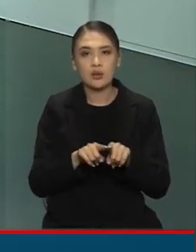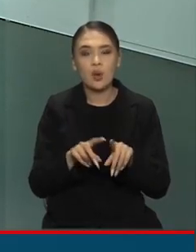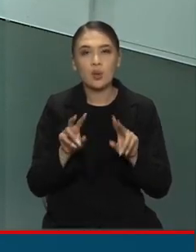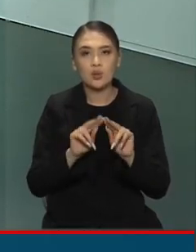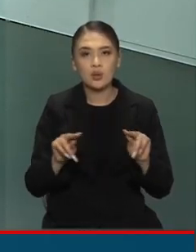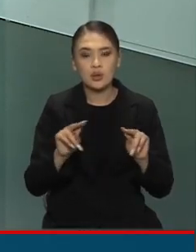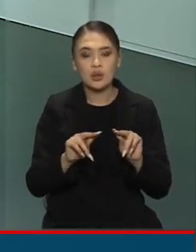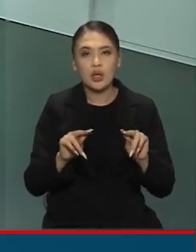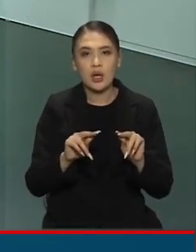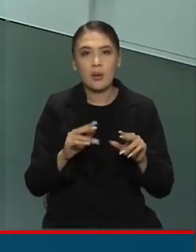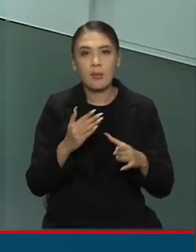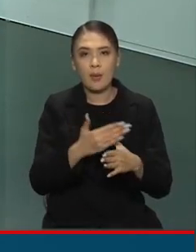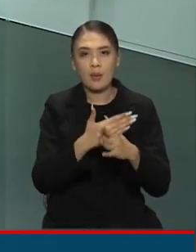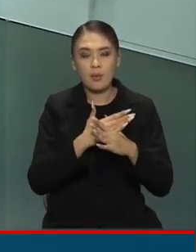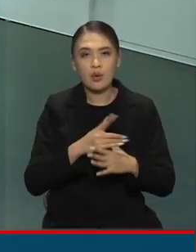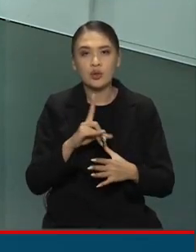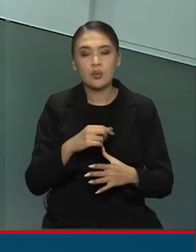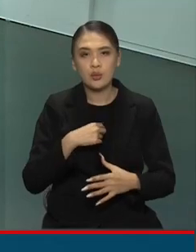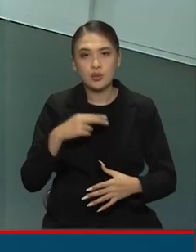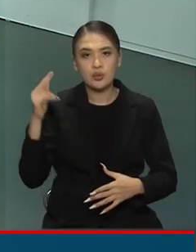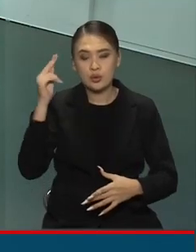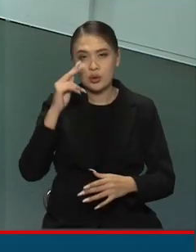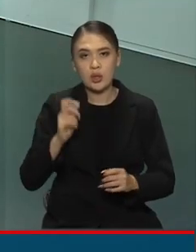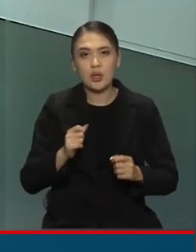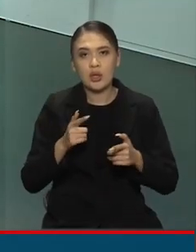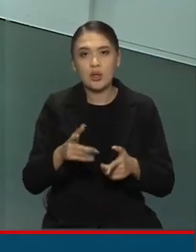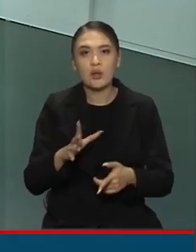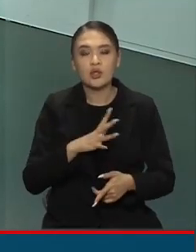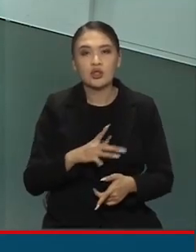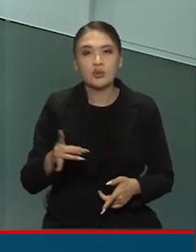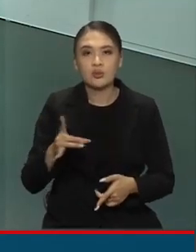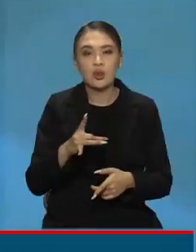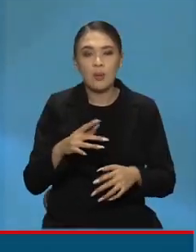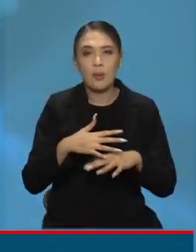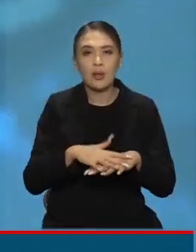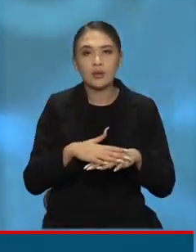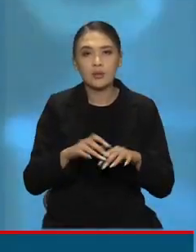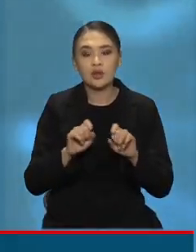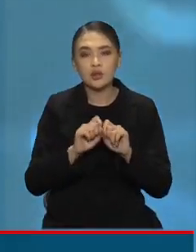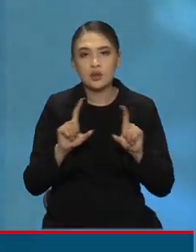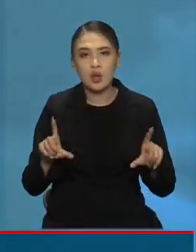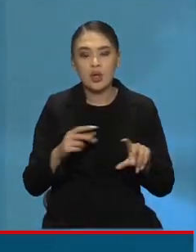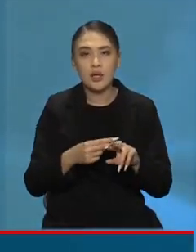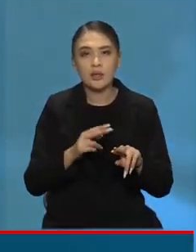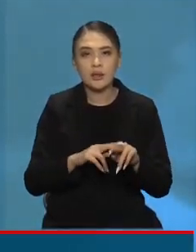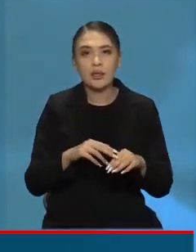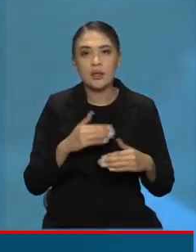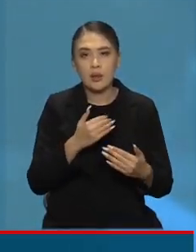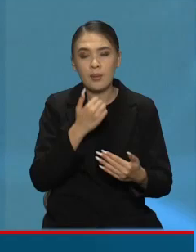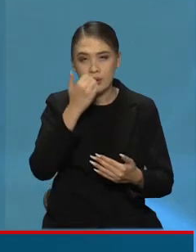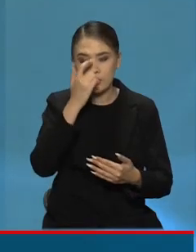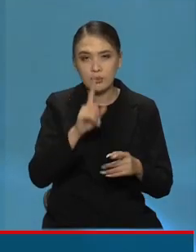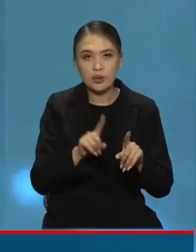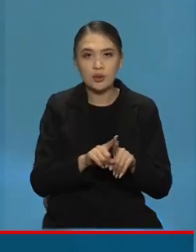учитель повлиял на то, чтобы я поступил именно в Республиканскую физико-математическую школу. Я бы сказал, что в РФМШ мне тоже повезло.